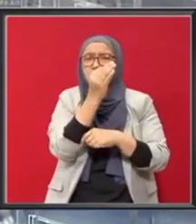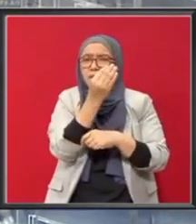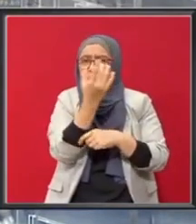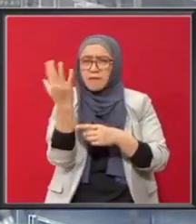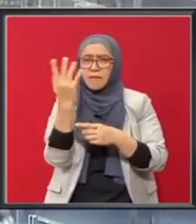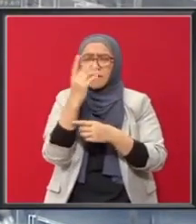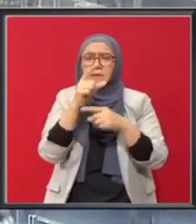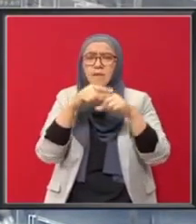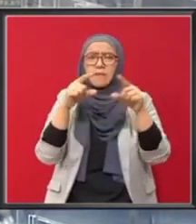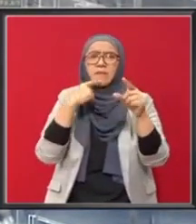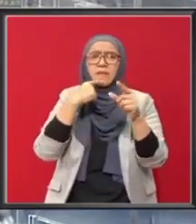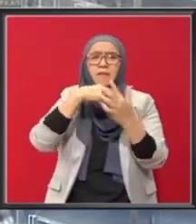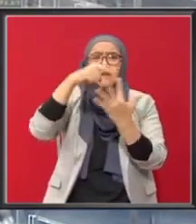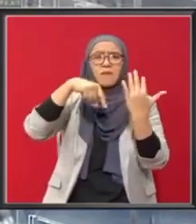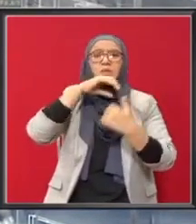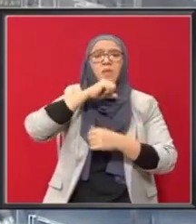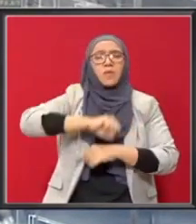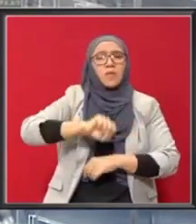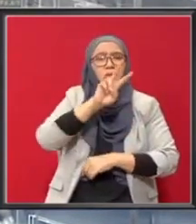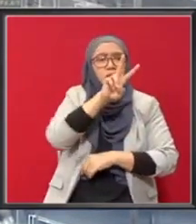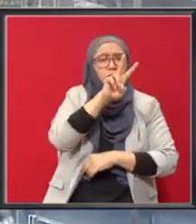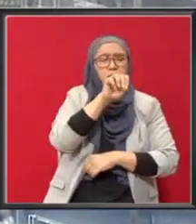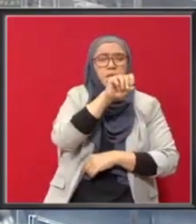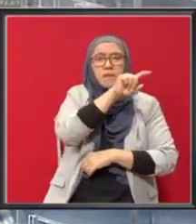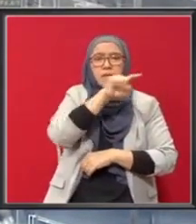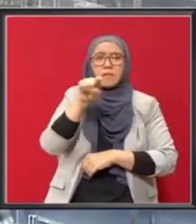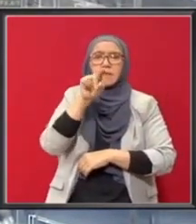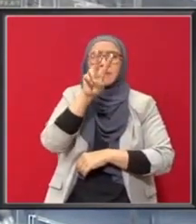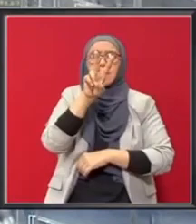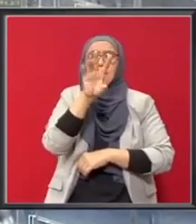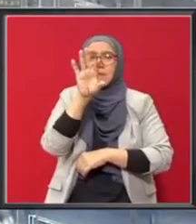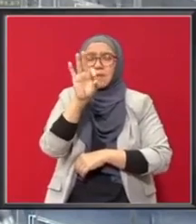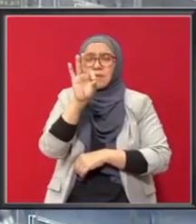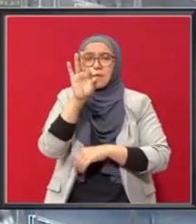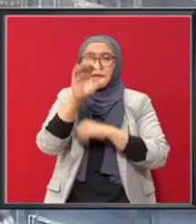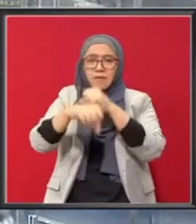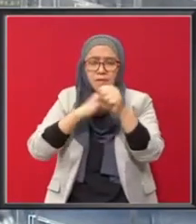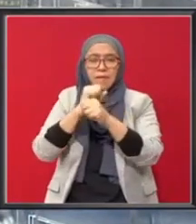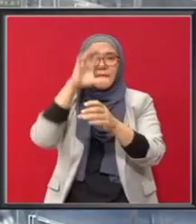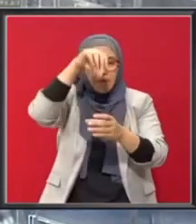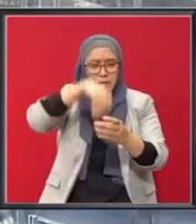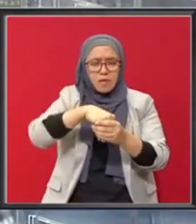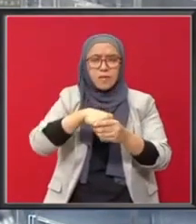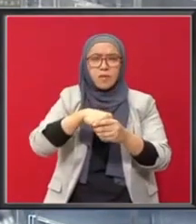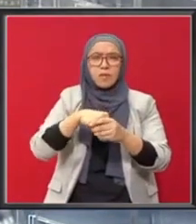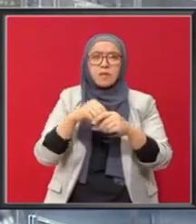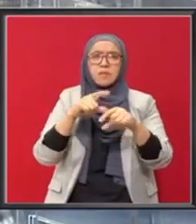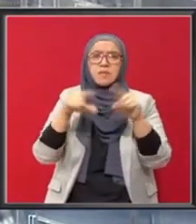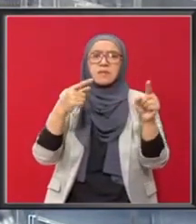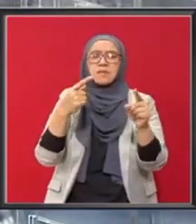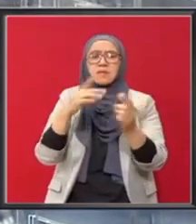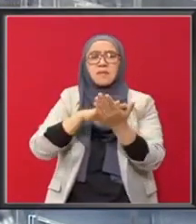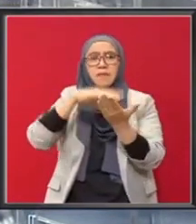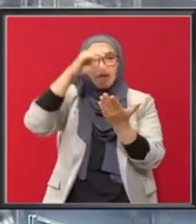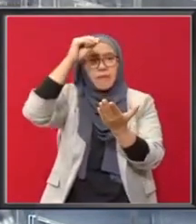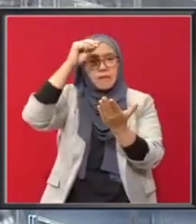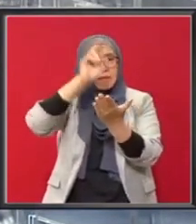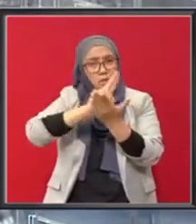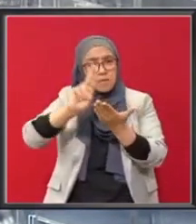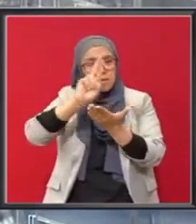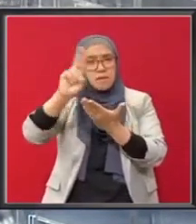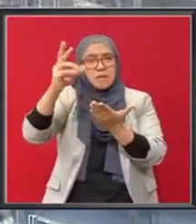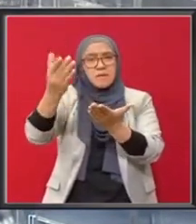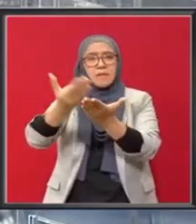dalam lingkungan umur 20 tahun ke-29 tahun termasuk graduan dan juga fresh graduate bagi